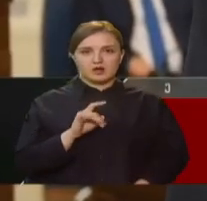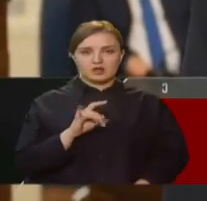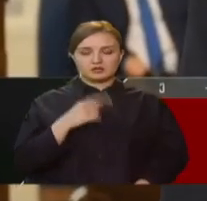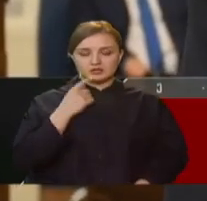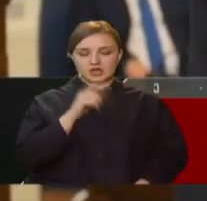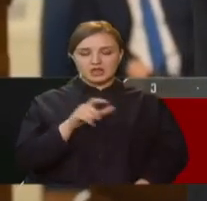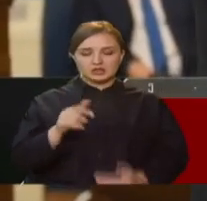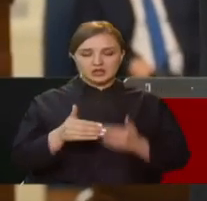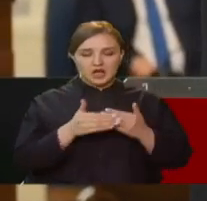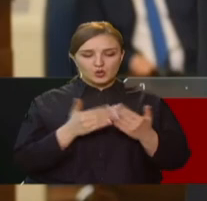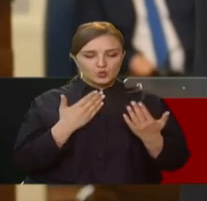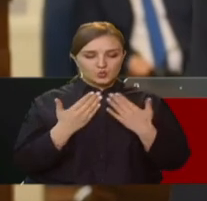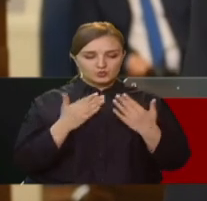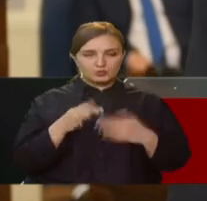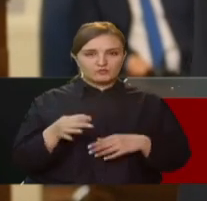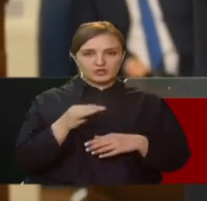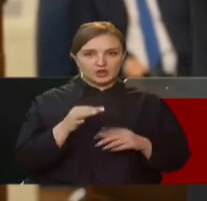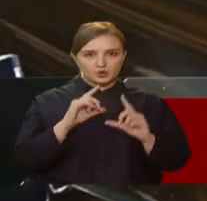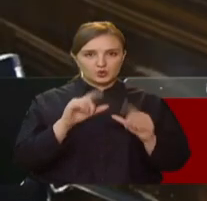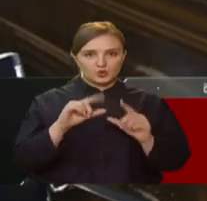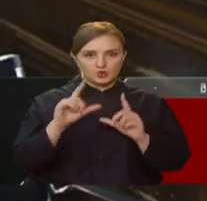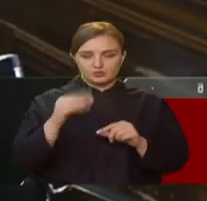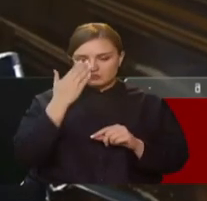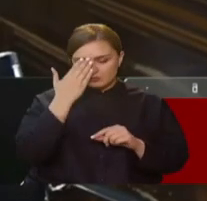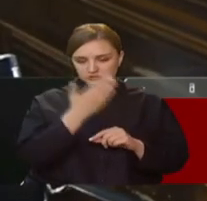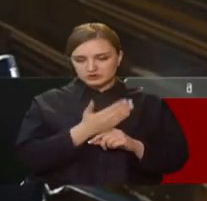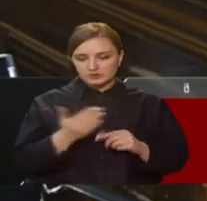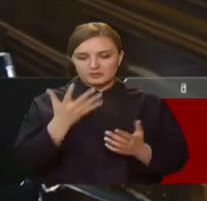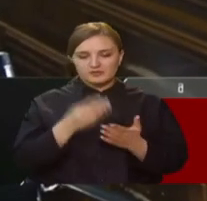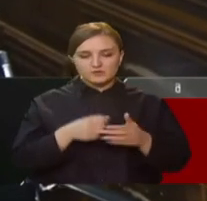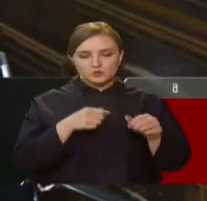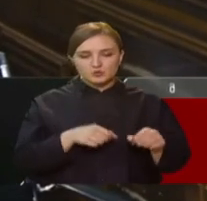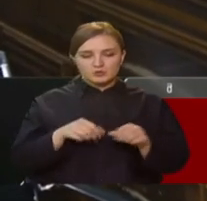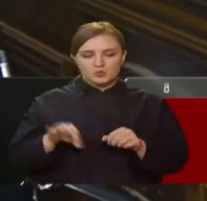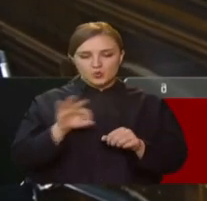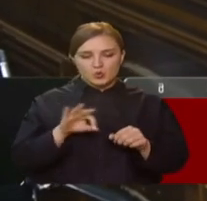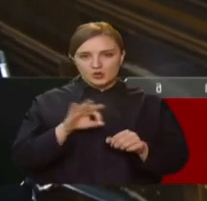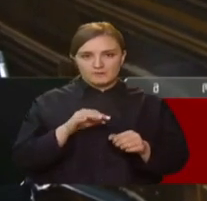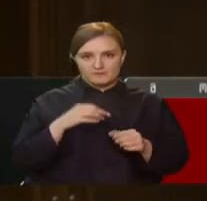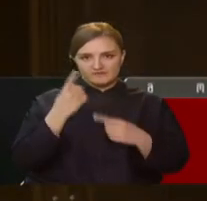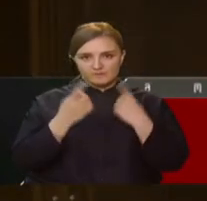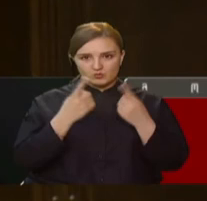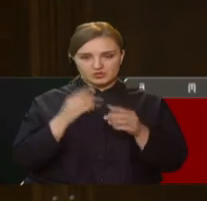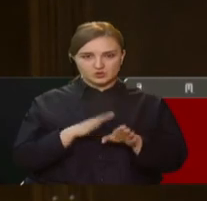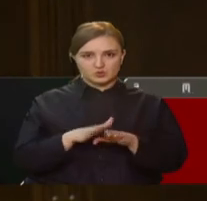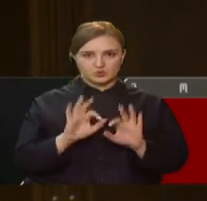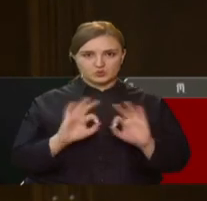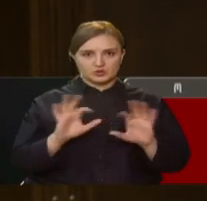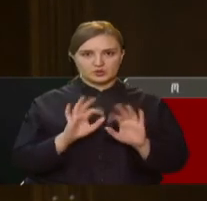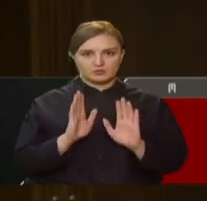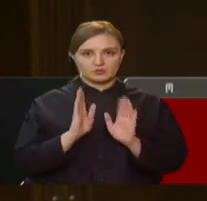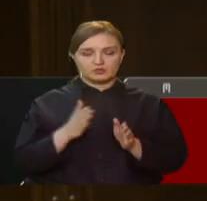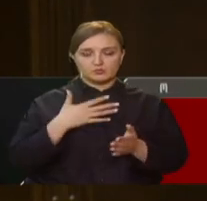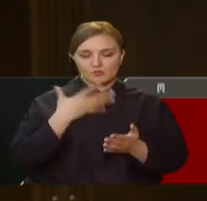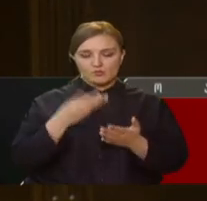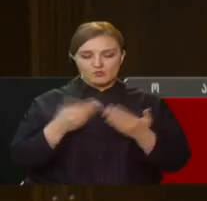ახლო ურთიერთობა ექნება ივლის რეგიონებში და მოსახლეობას მათი უფლებების შესახებ მაქსიმალურ ინფორმაციას მიაწვდის. ჩემი გამოცდილება,